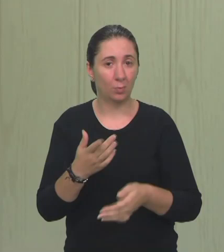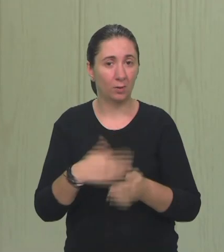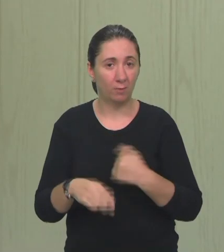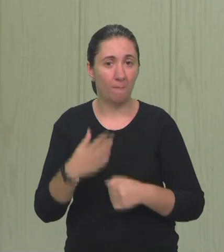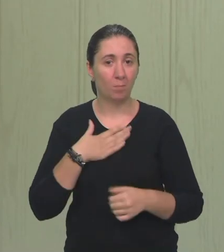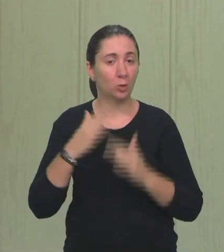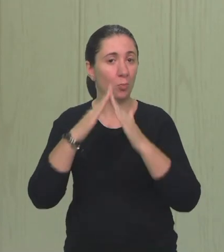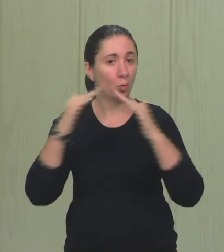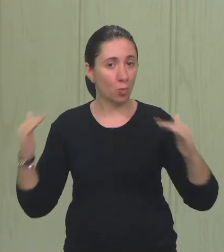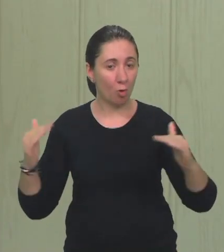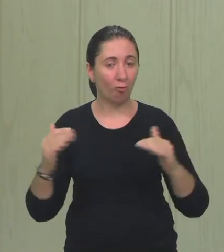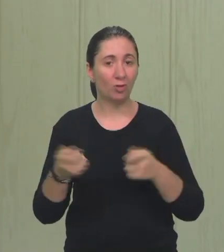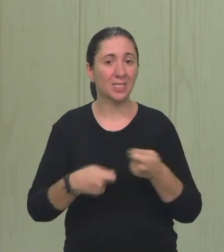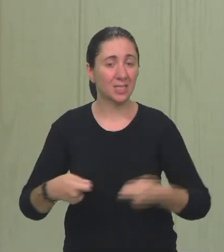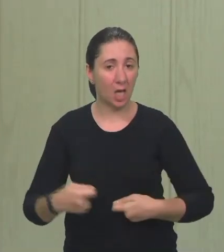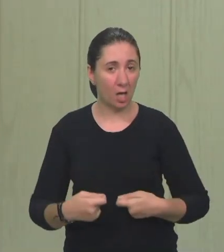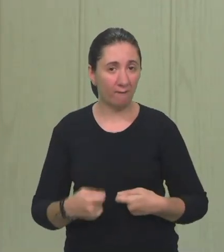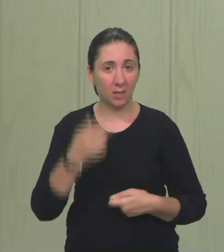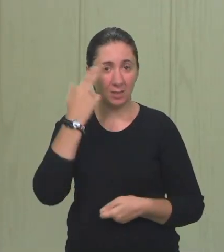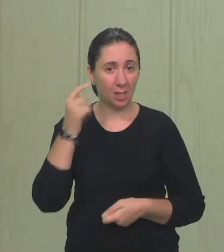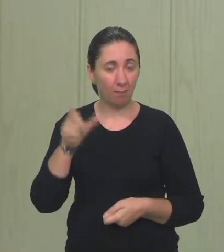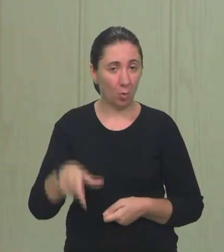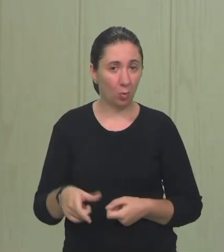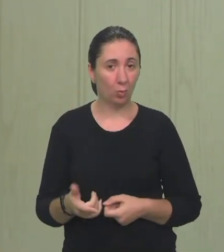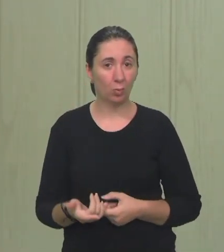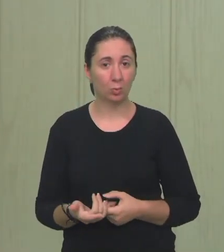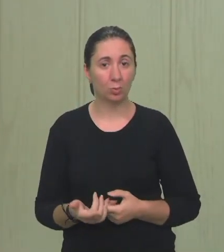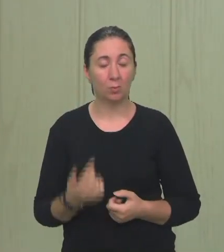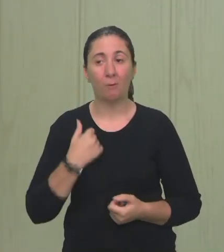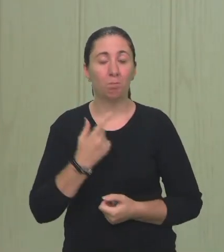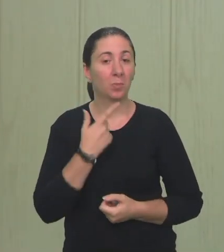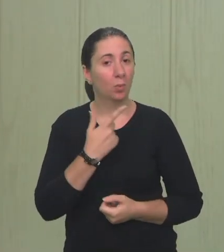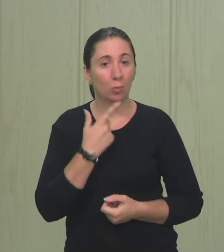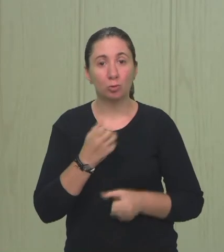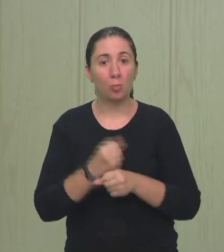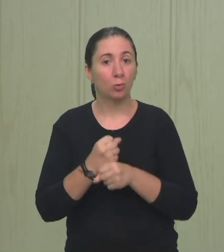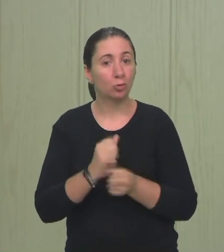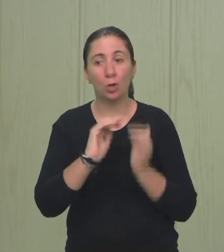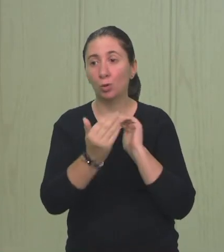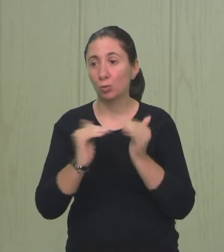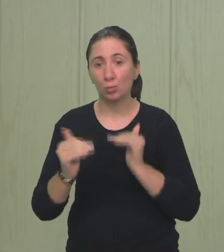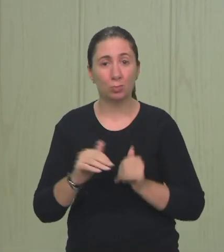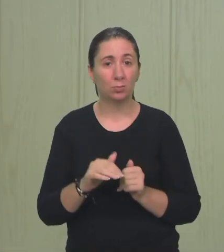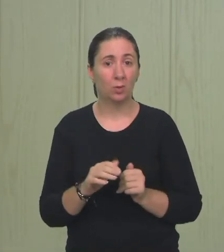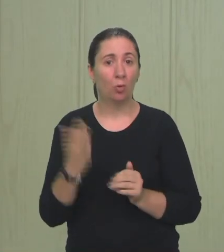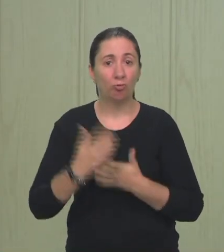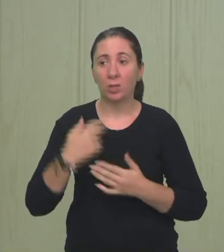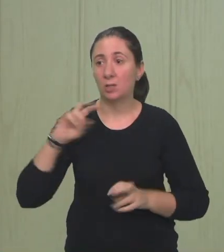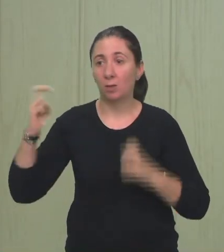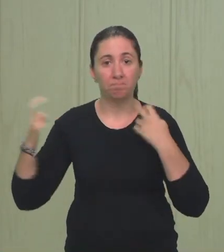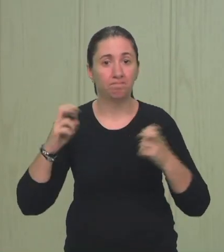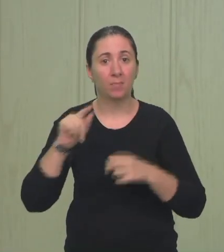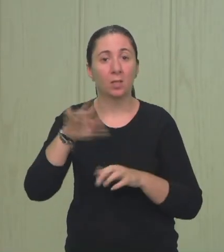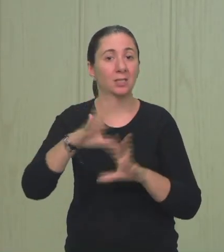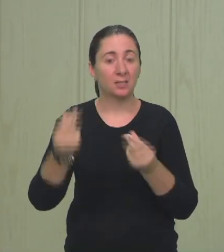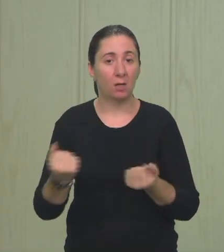sa našim krovnim savezom slijepih osoba, tako da nastojimo održavati suradnju i uvijek se odazivamo na